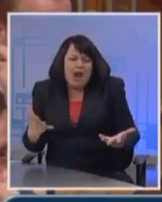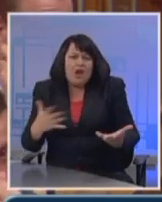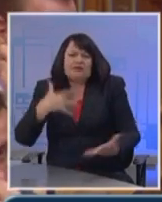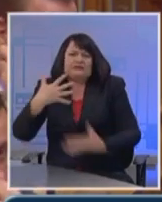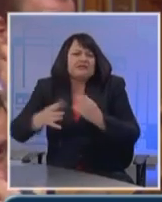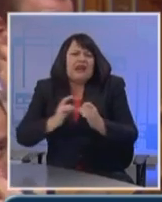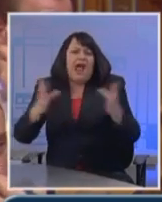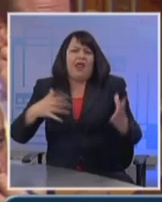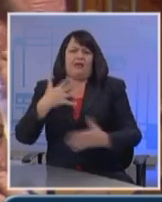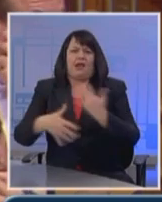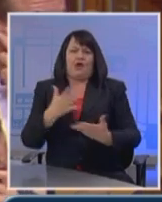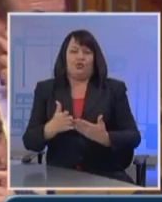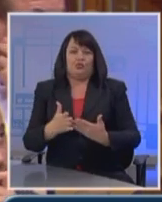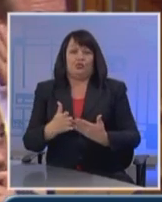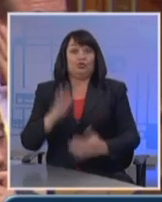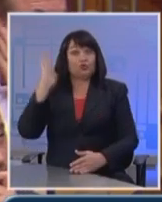σκάνδαλο. Διότι τότε